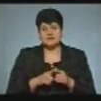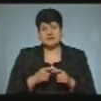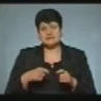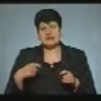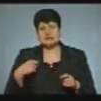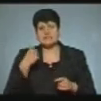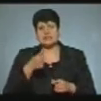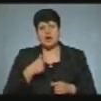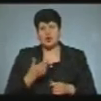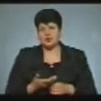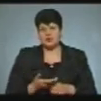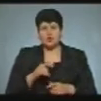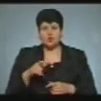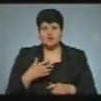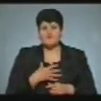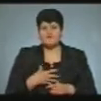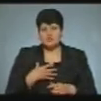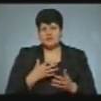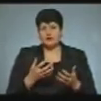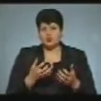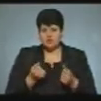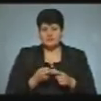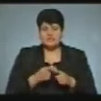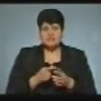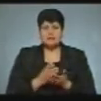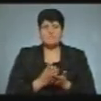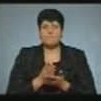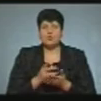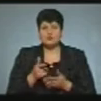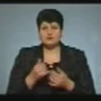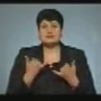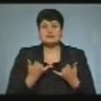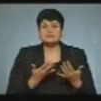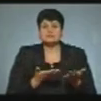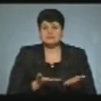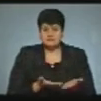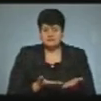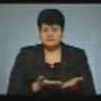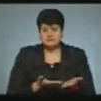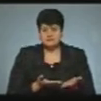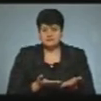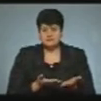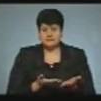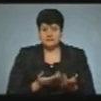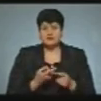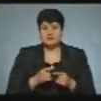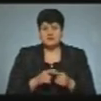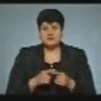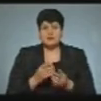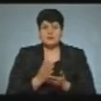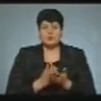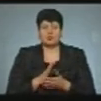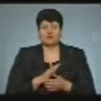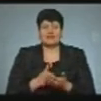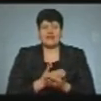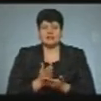на роки. Людям важливо отримувати ці послуги уже, і щоб ці послуги були якісні.